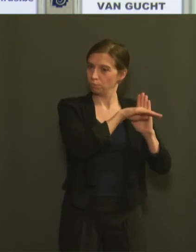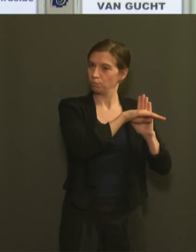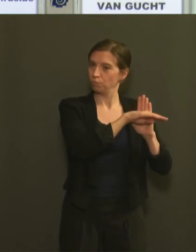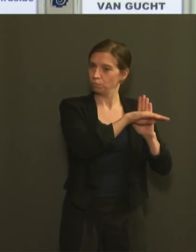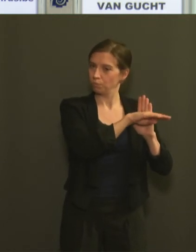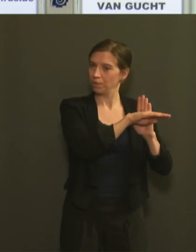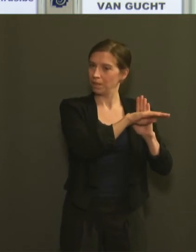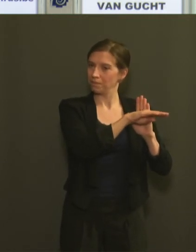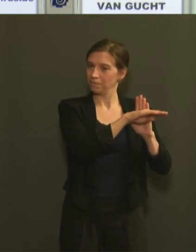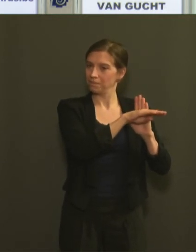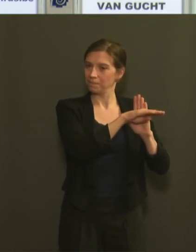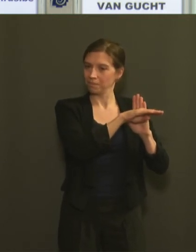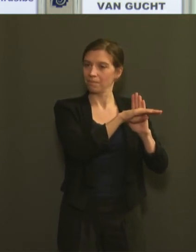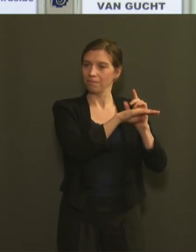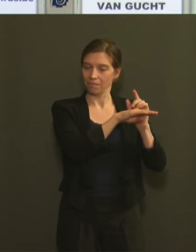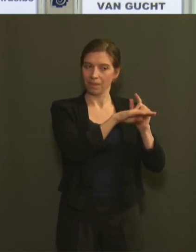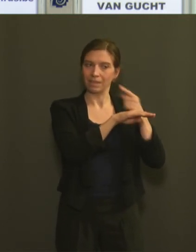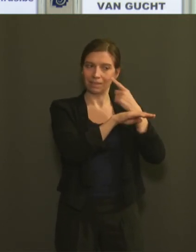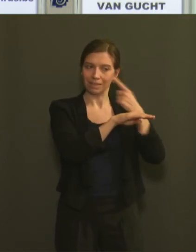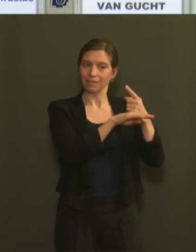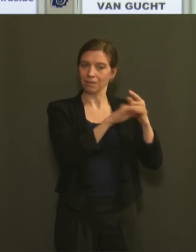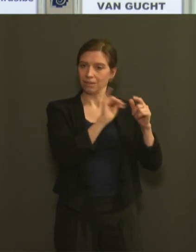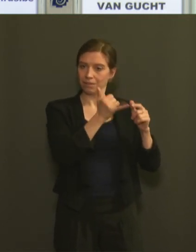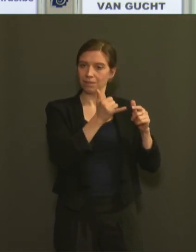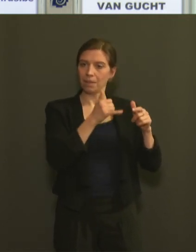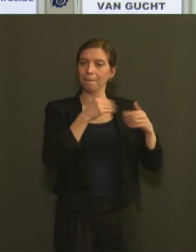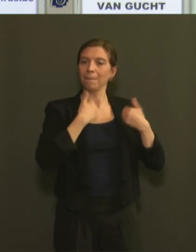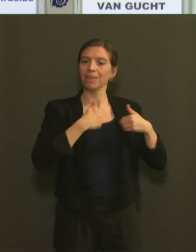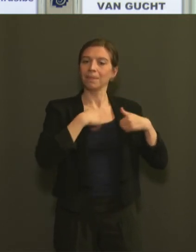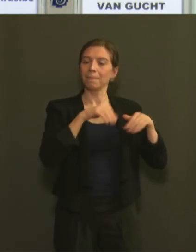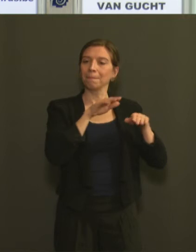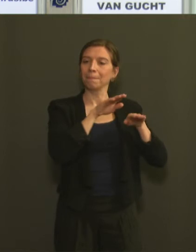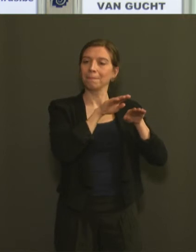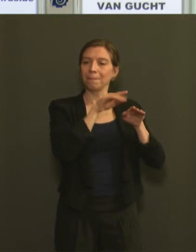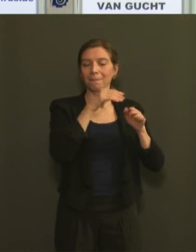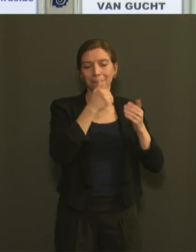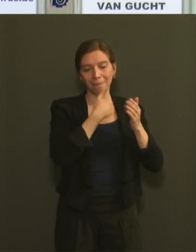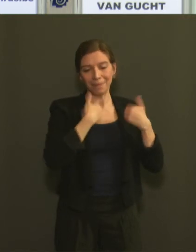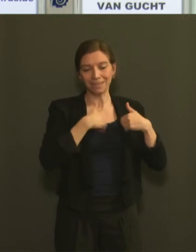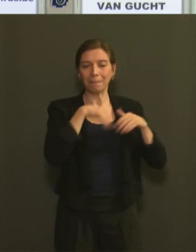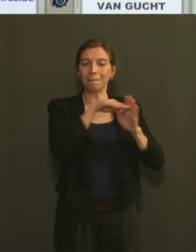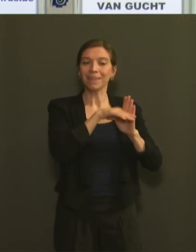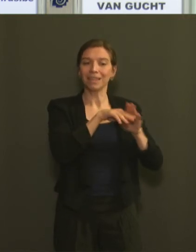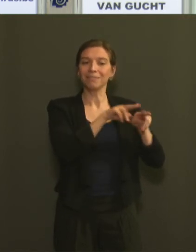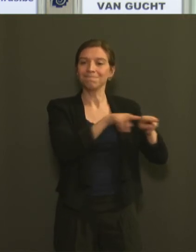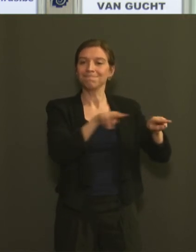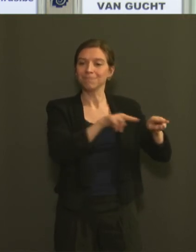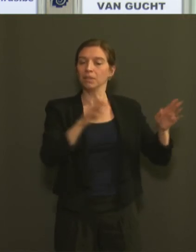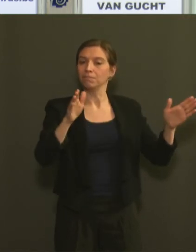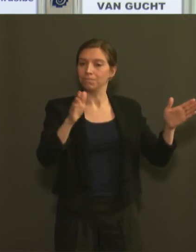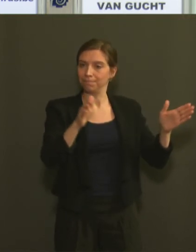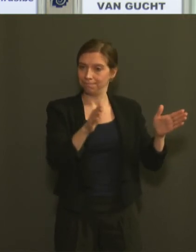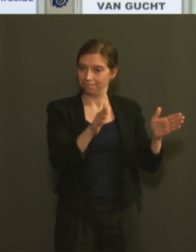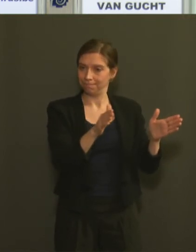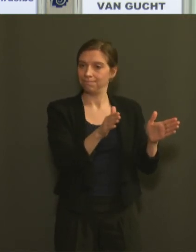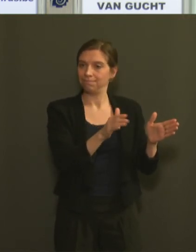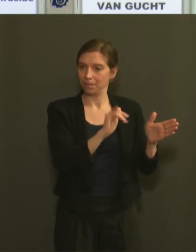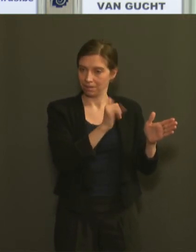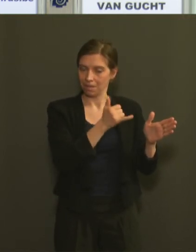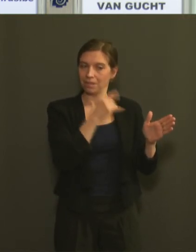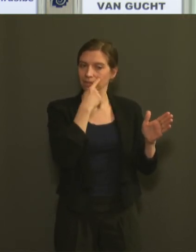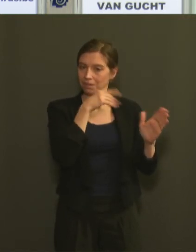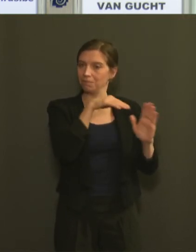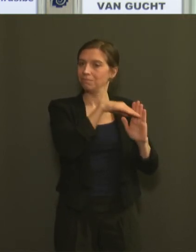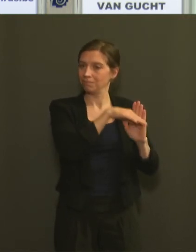médecin pour cents père vic condom dans notre patience